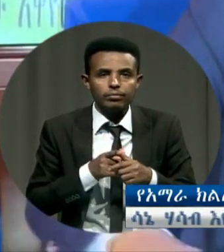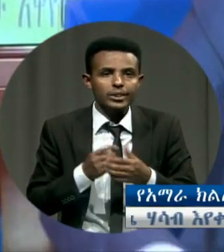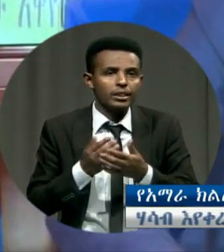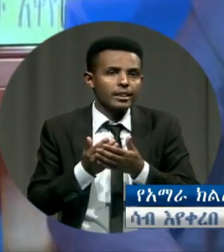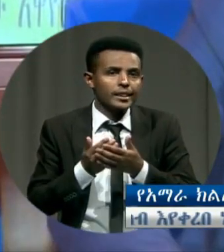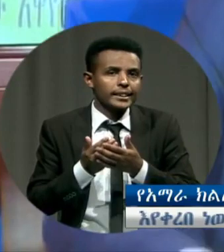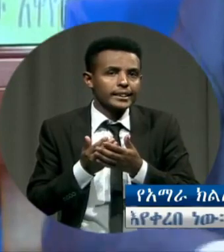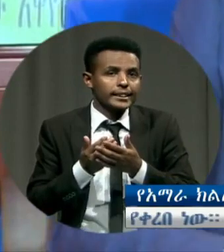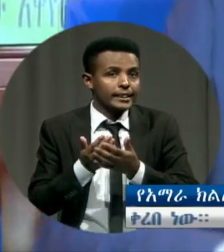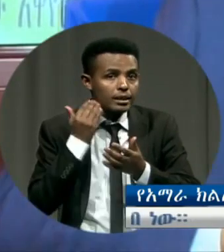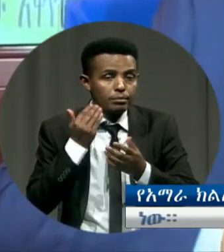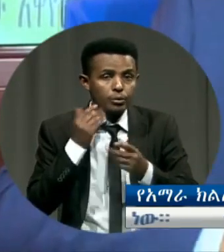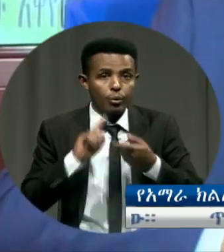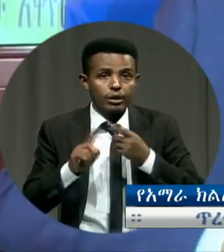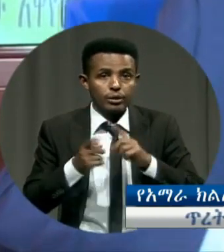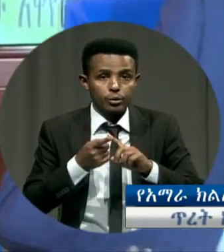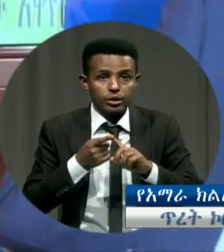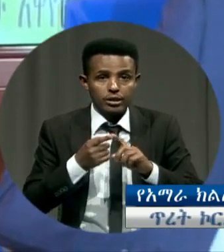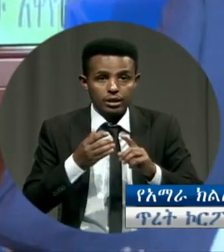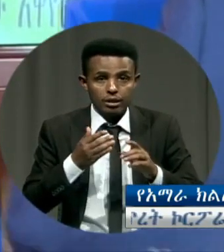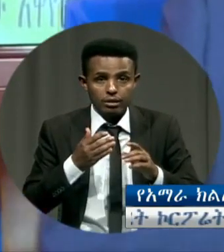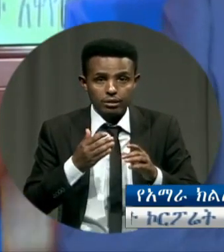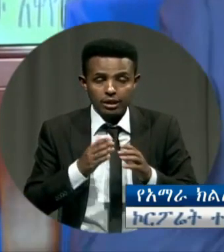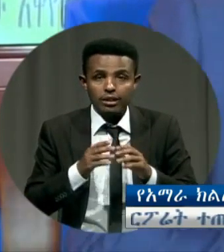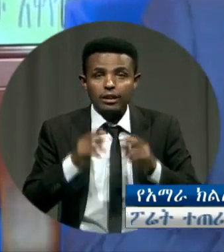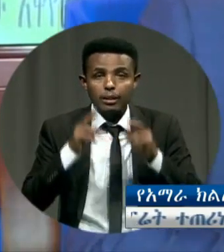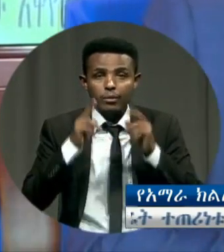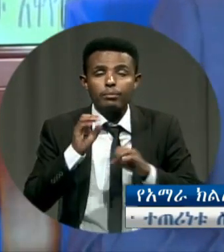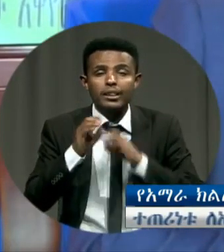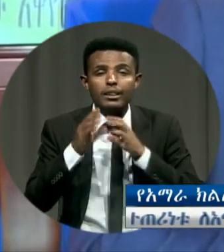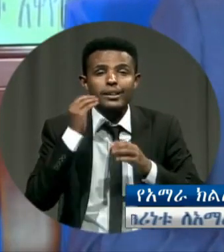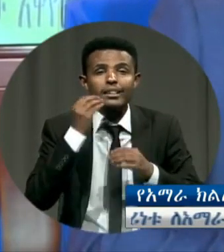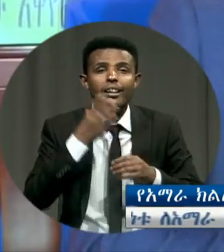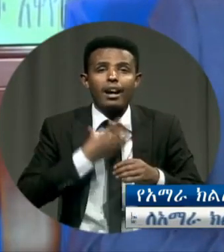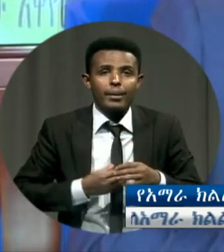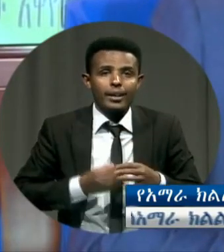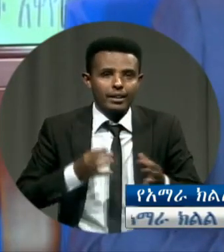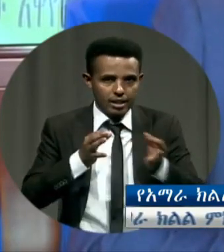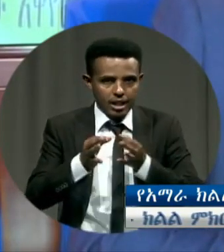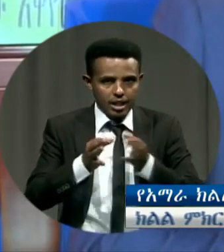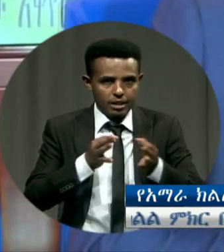የቅድም ጓደኞች ወይም የምክር ቤት አባላት የተከበሩ ምክር ቤት አባላት እንደገለጹት